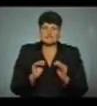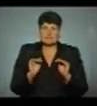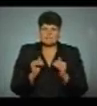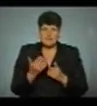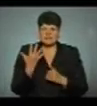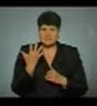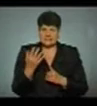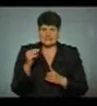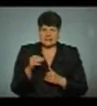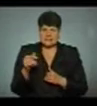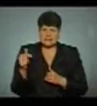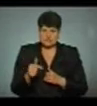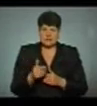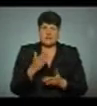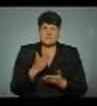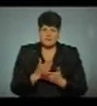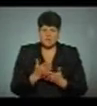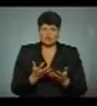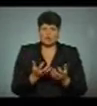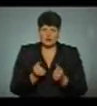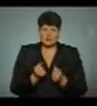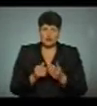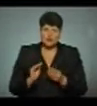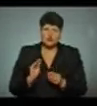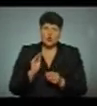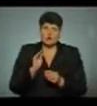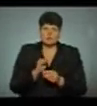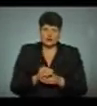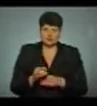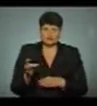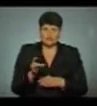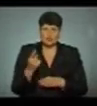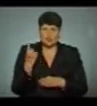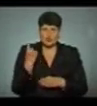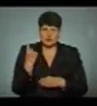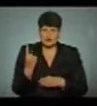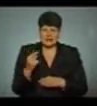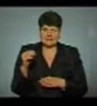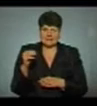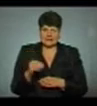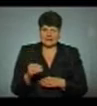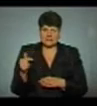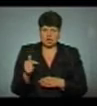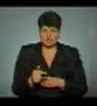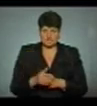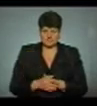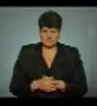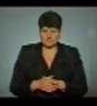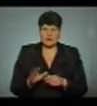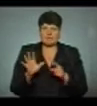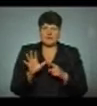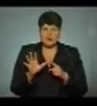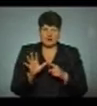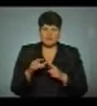5 тисяч гривень, мають отримати доплату у розмірі 1 тисячі гривень. П'яте.